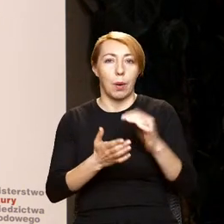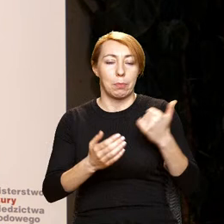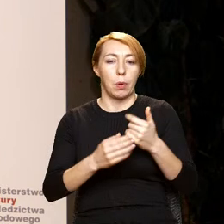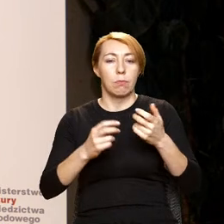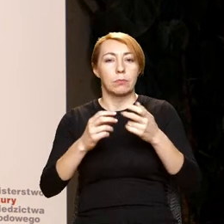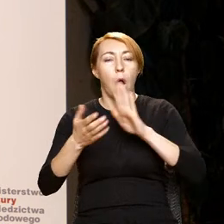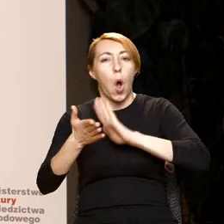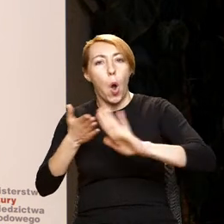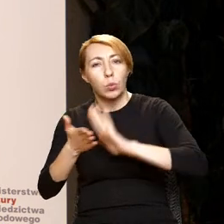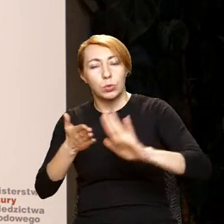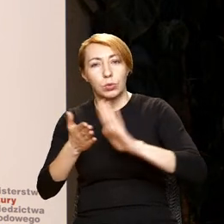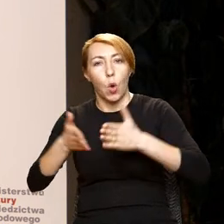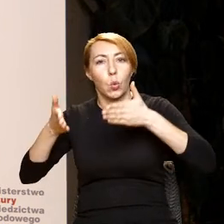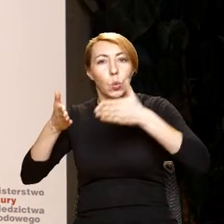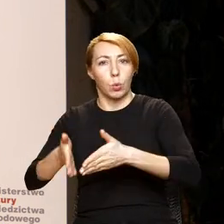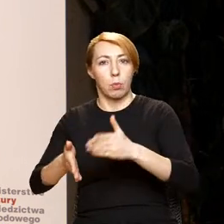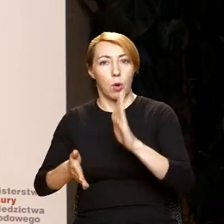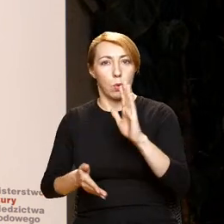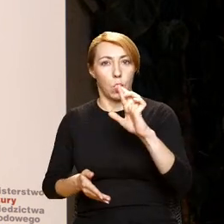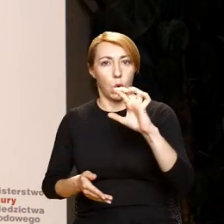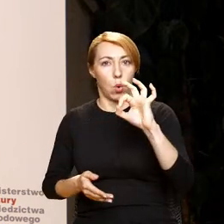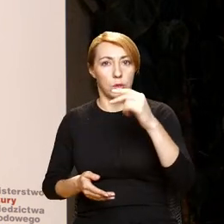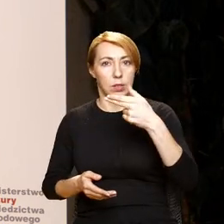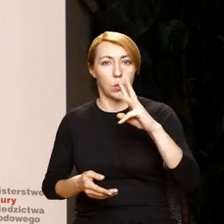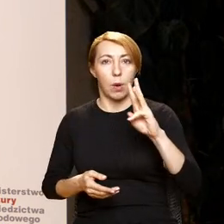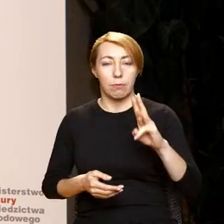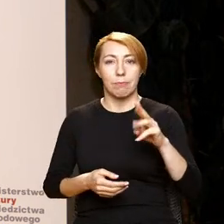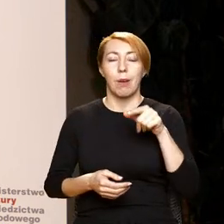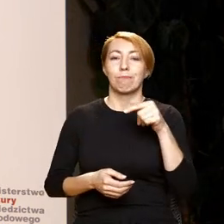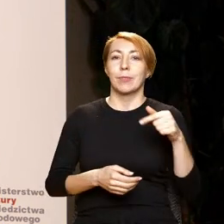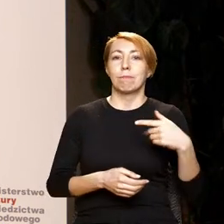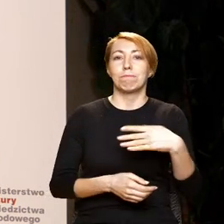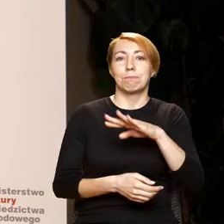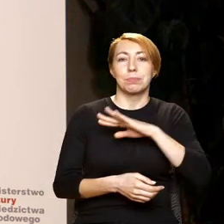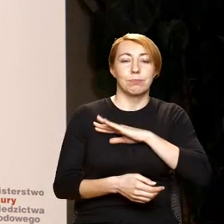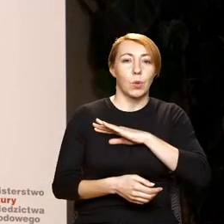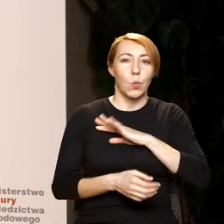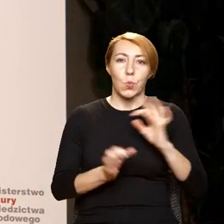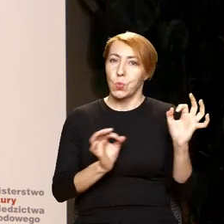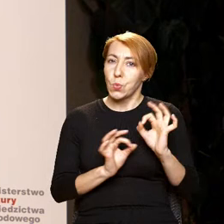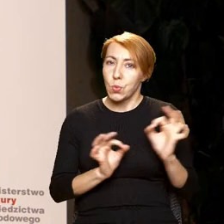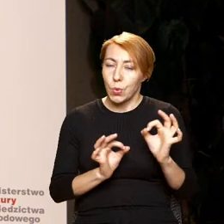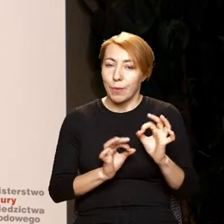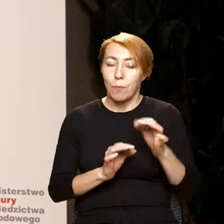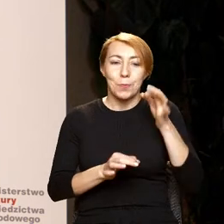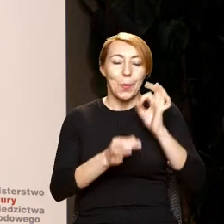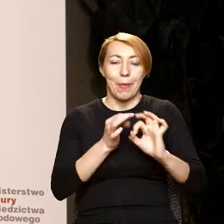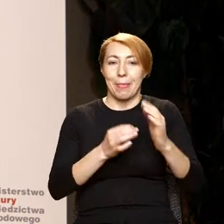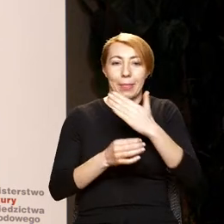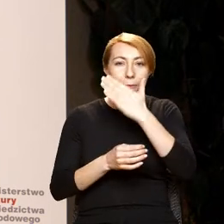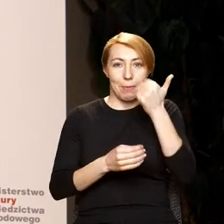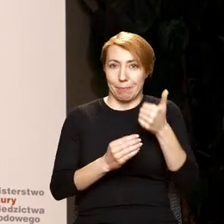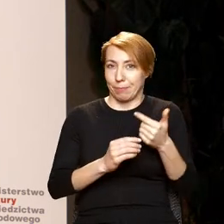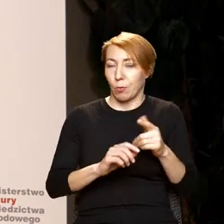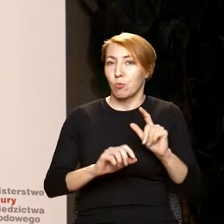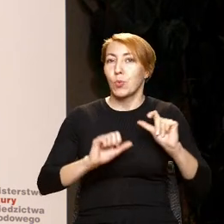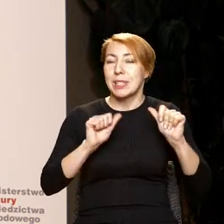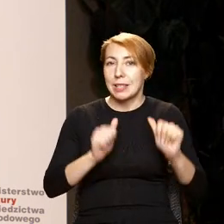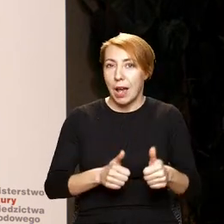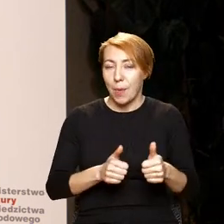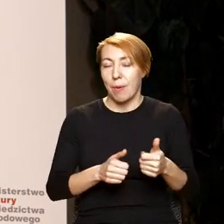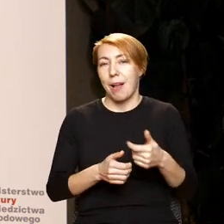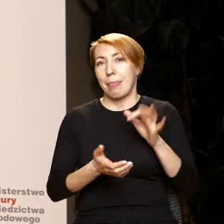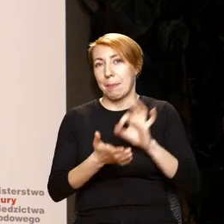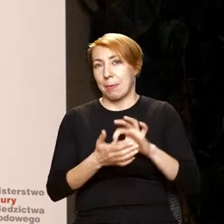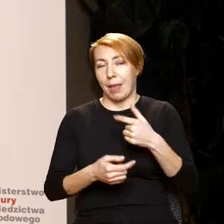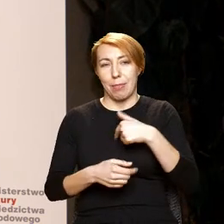Bronisława Piłsudskiego. Bronisław Piłsudski zakończył życie tragicznie, w nie do końca jasnych okolicznościach, ale to Państwu myślę, że nie muszę o